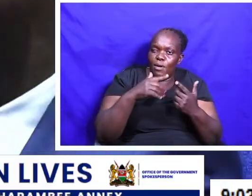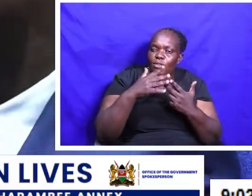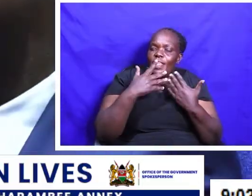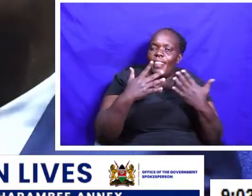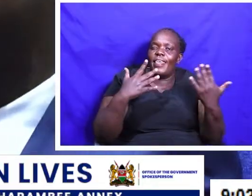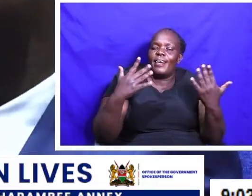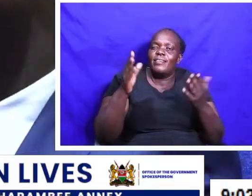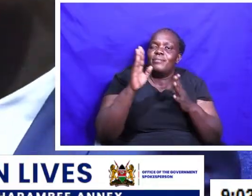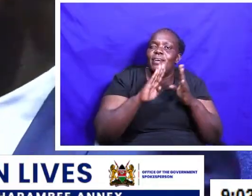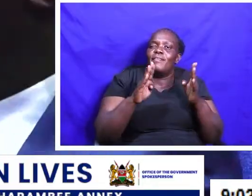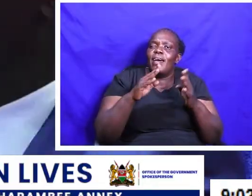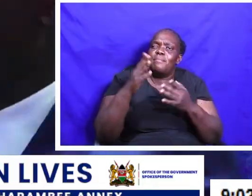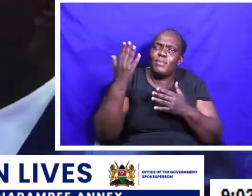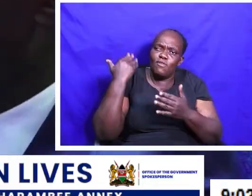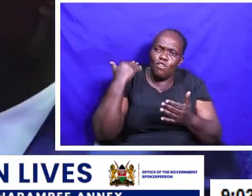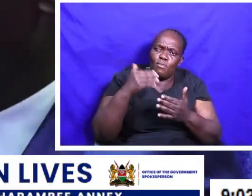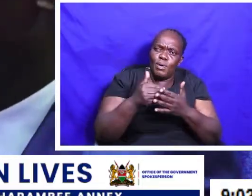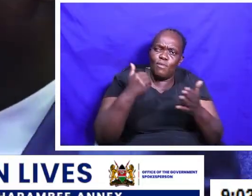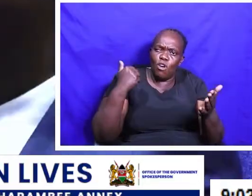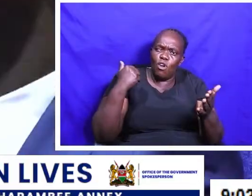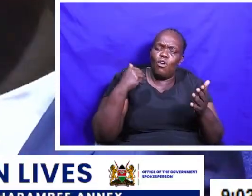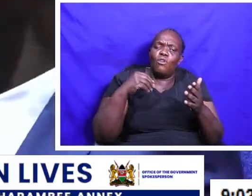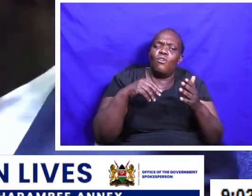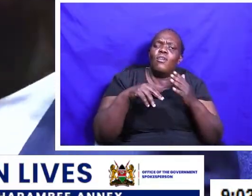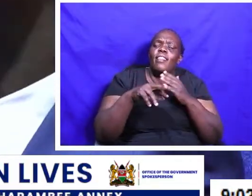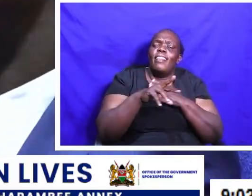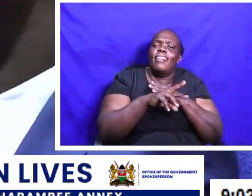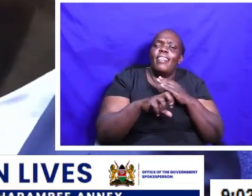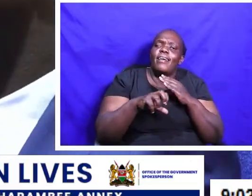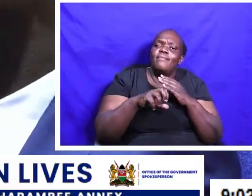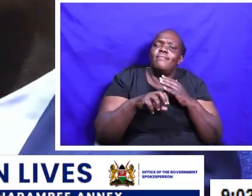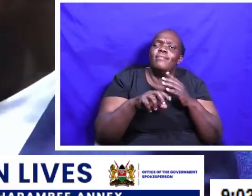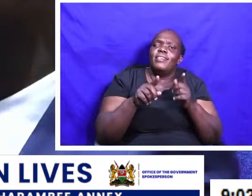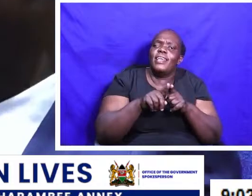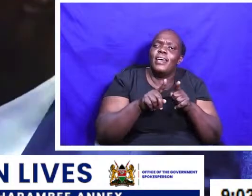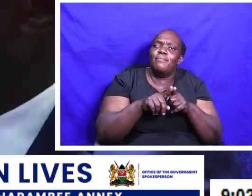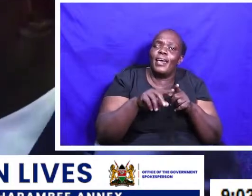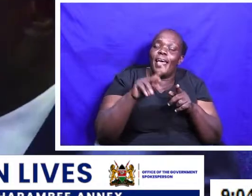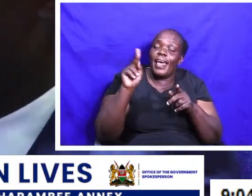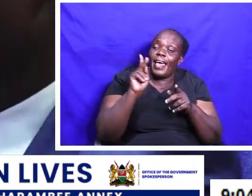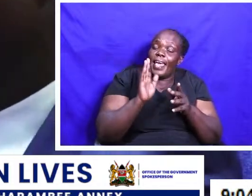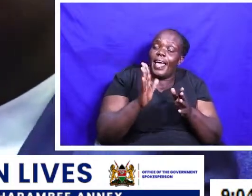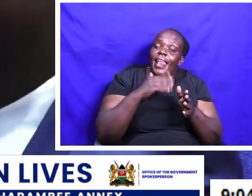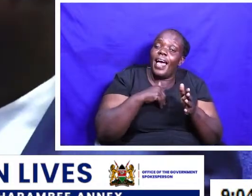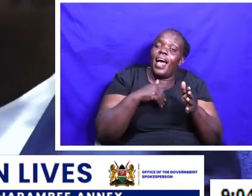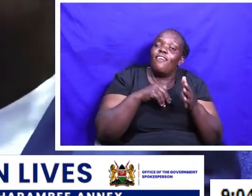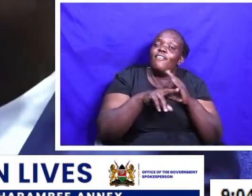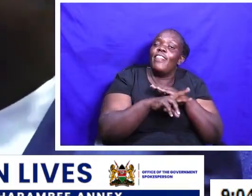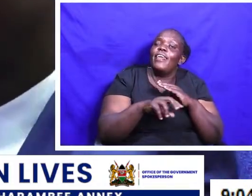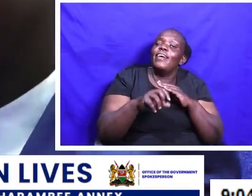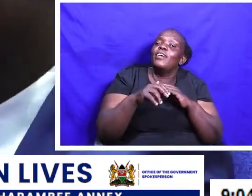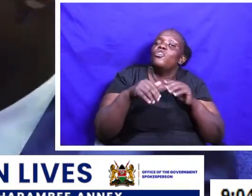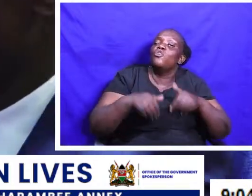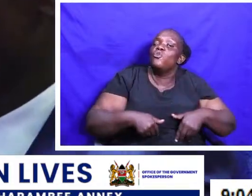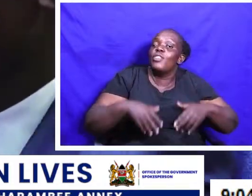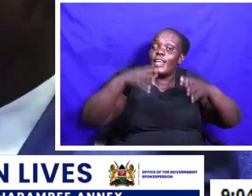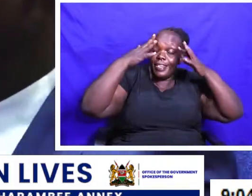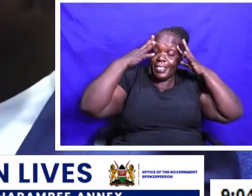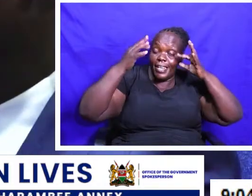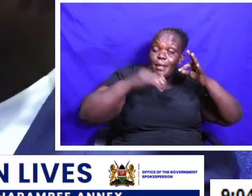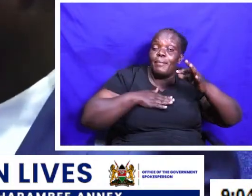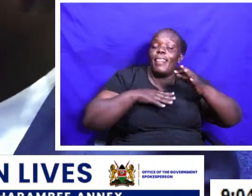mambo ya kuiba simu. Unajua kitambo wezi wapo. Kenya kuna wezi. Mtu tu kijana ameamua yeye ni